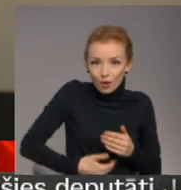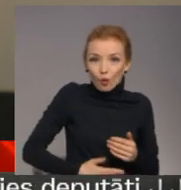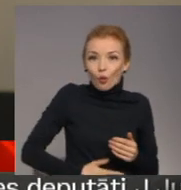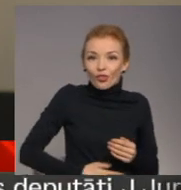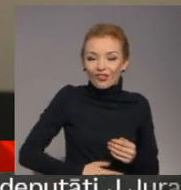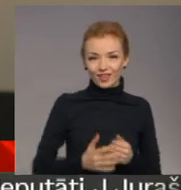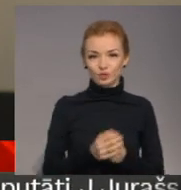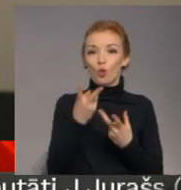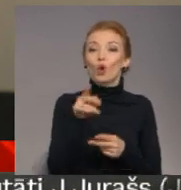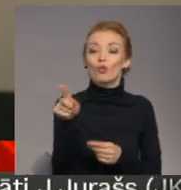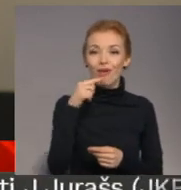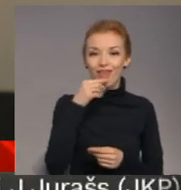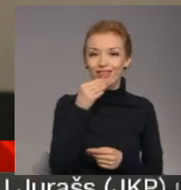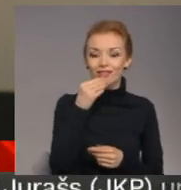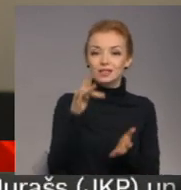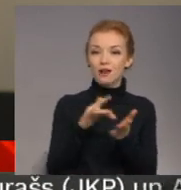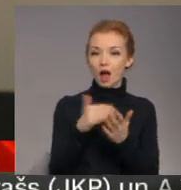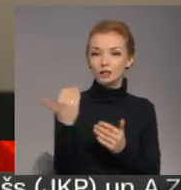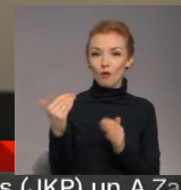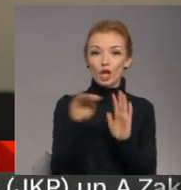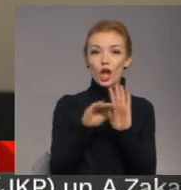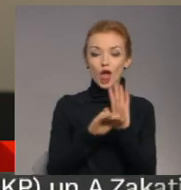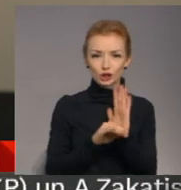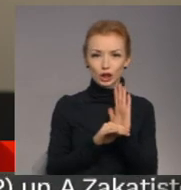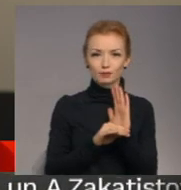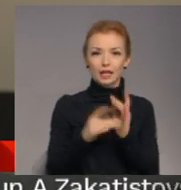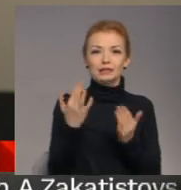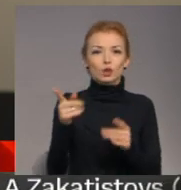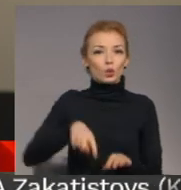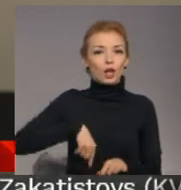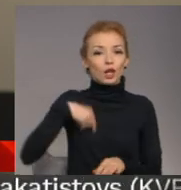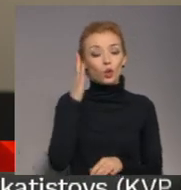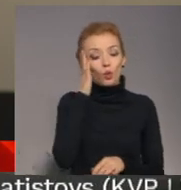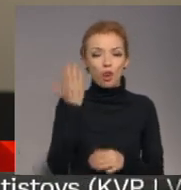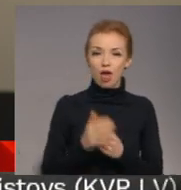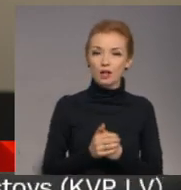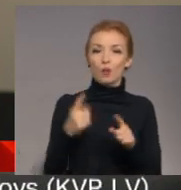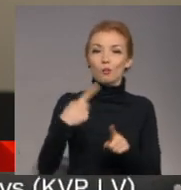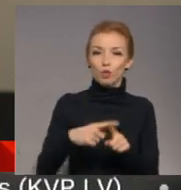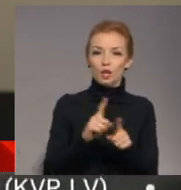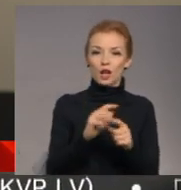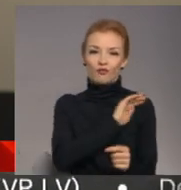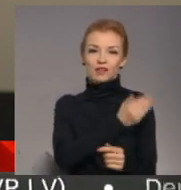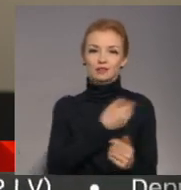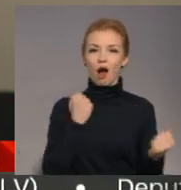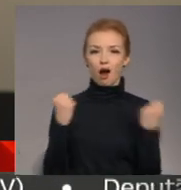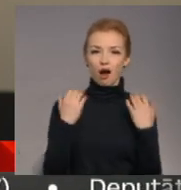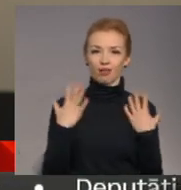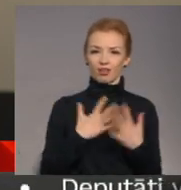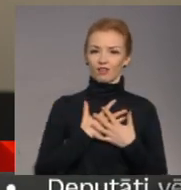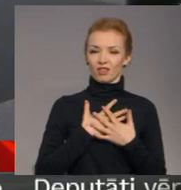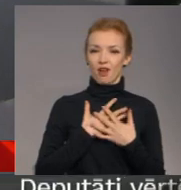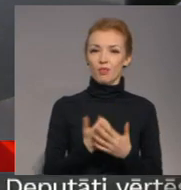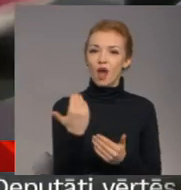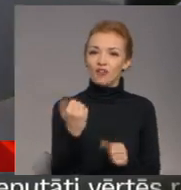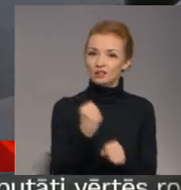ēdīsi, kāds būs tavs režīms, cik tu gulēsi un plus fiziskās aktivitātes, tās ir tavas darba